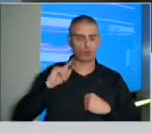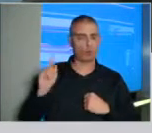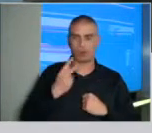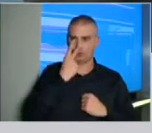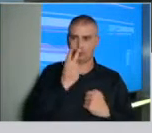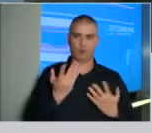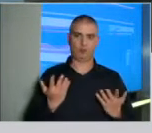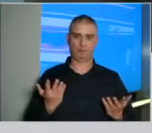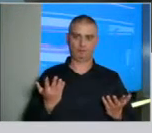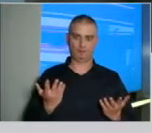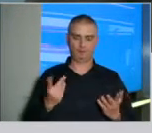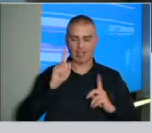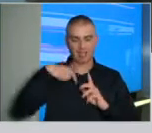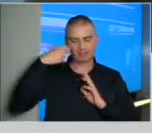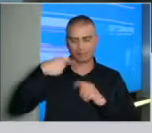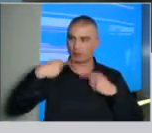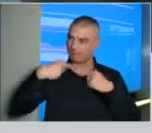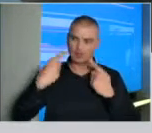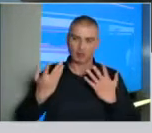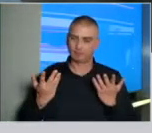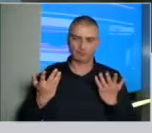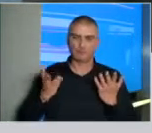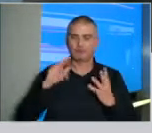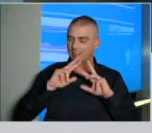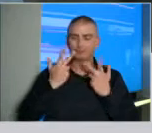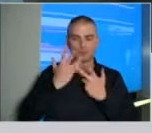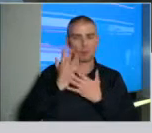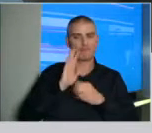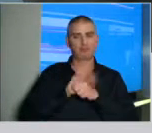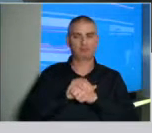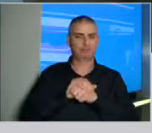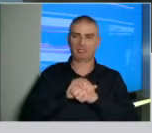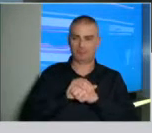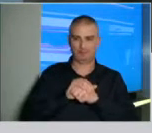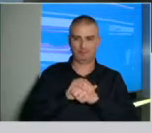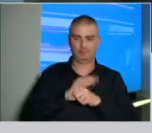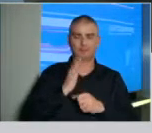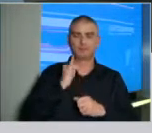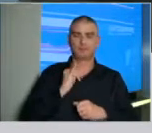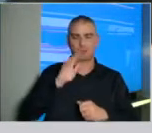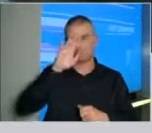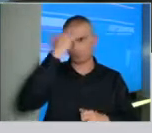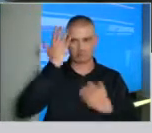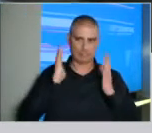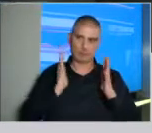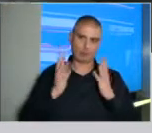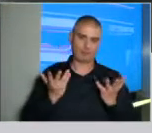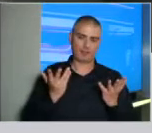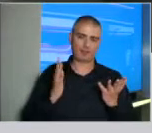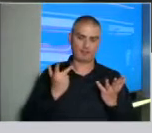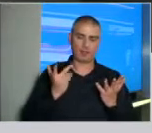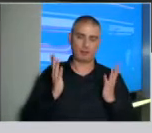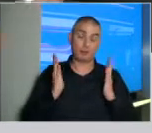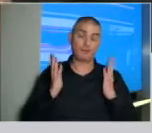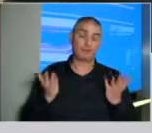רואים 1,000 סרטונים ביום, גם הציבור מזהה ישר מה הוא מוגזם מדי, מה הלכו too